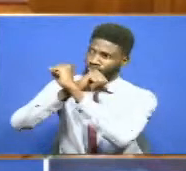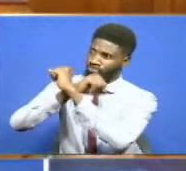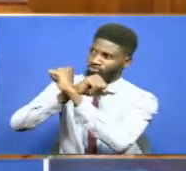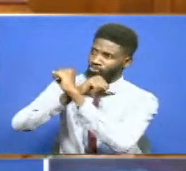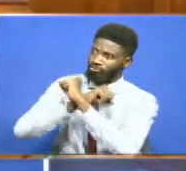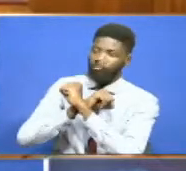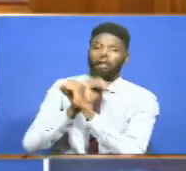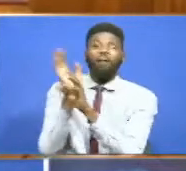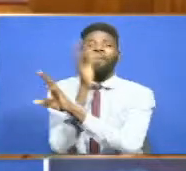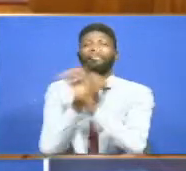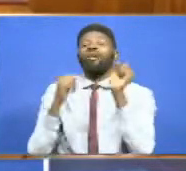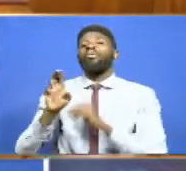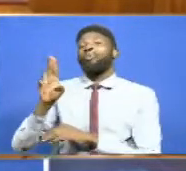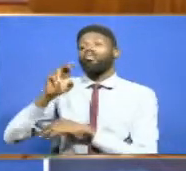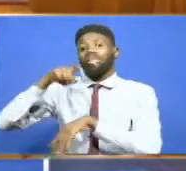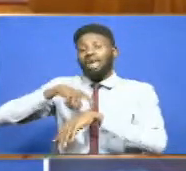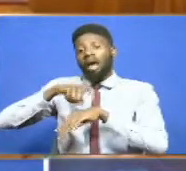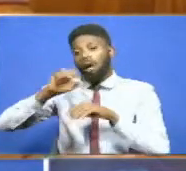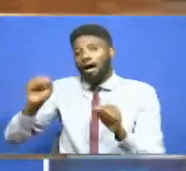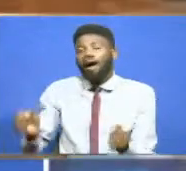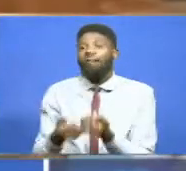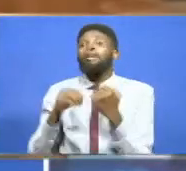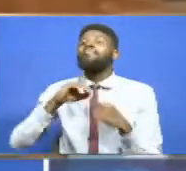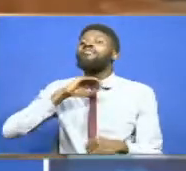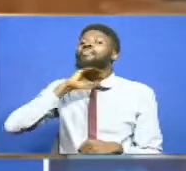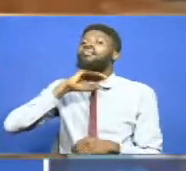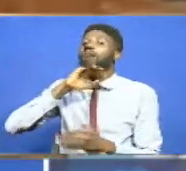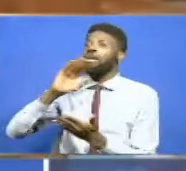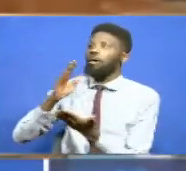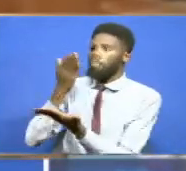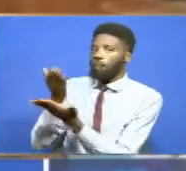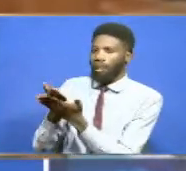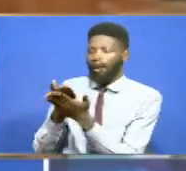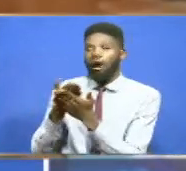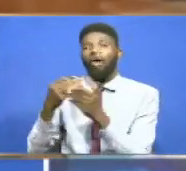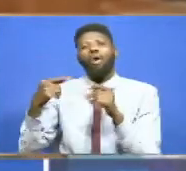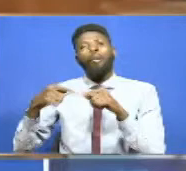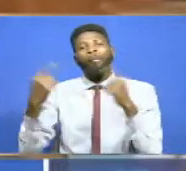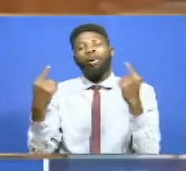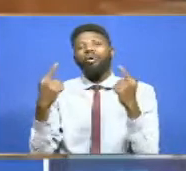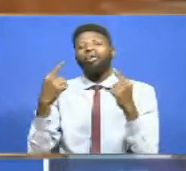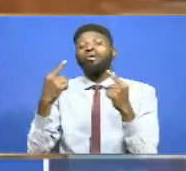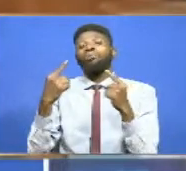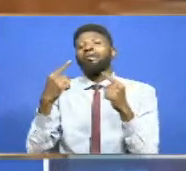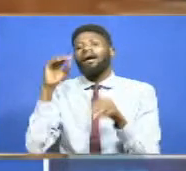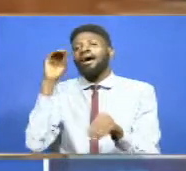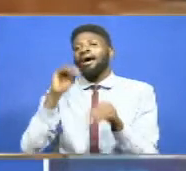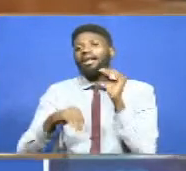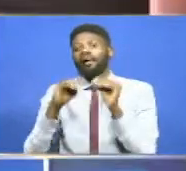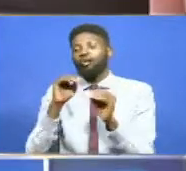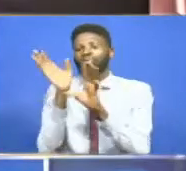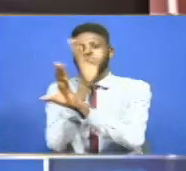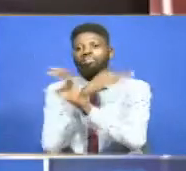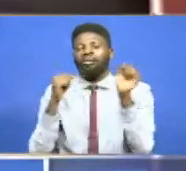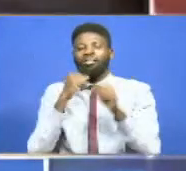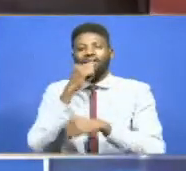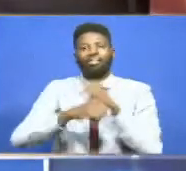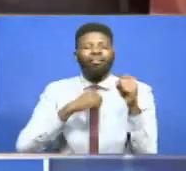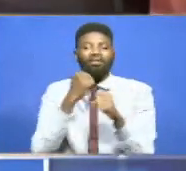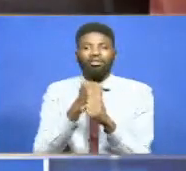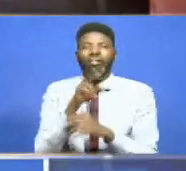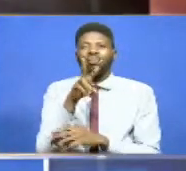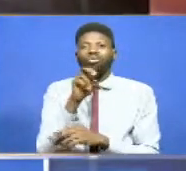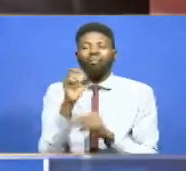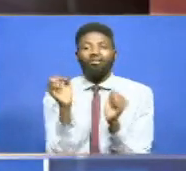Kenyatta kwenye rufani iliyowasilishwa na Raila Odinga kupinga ushindi wa uchaguzi wa urais wa mwaka 2013. Pia alitajwa